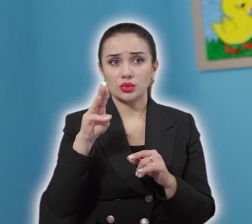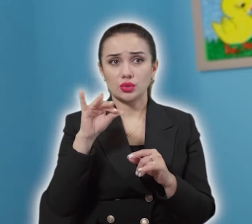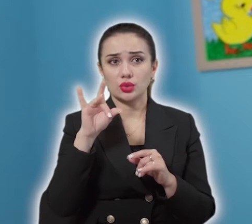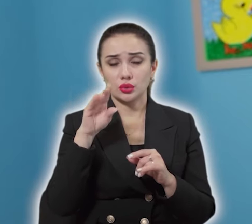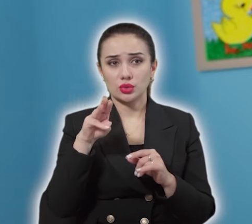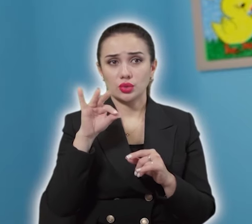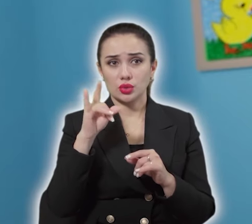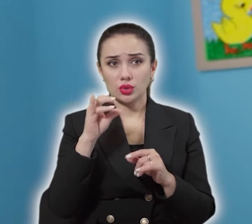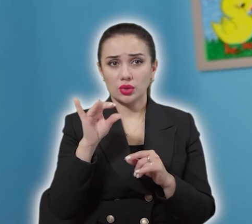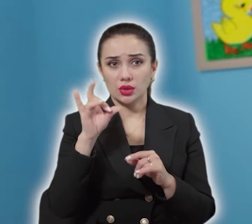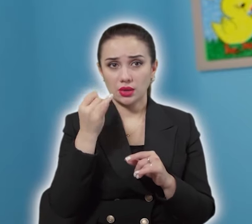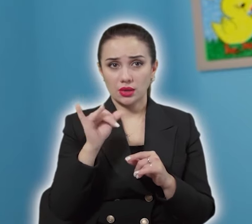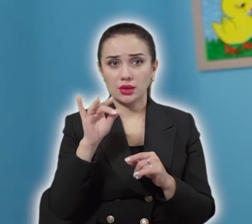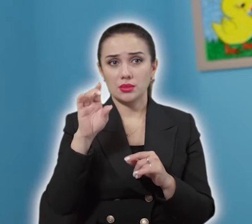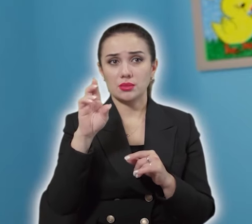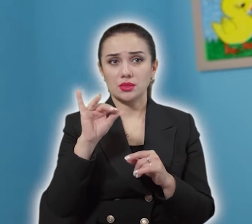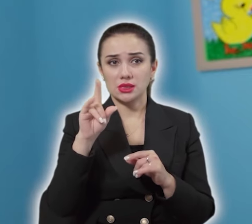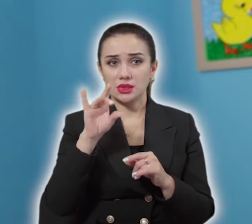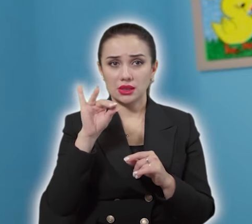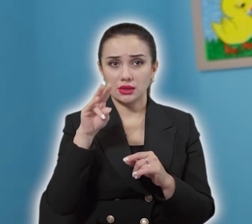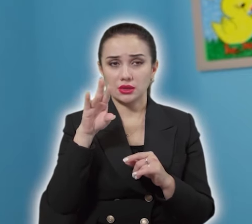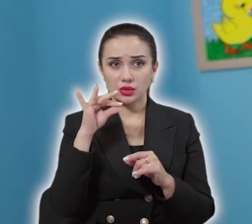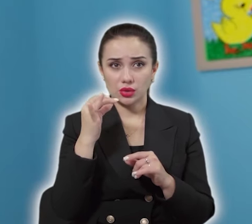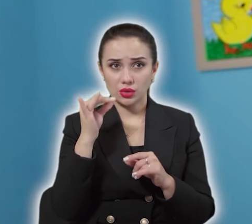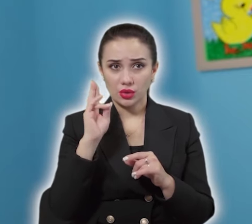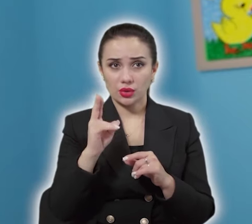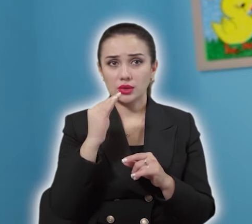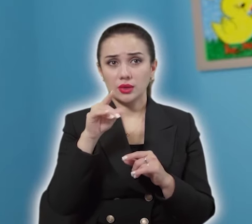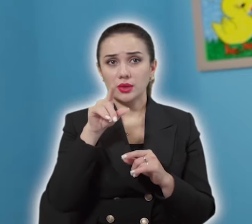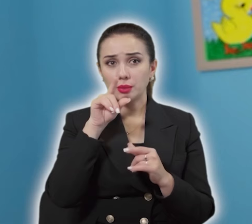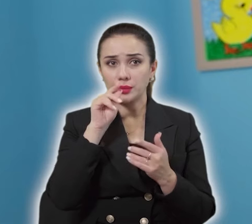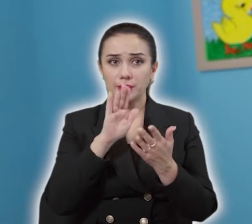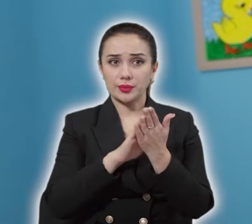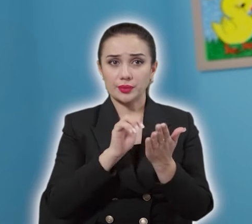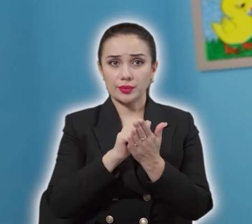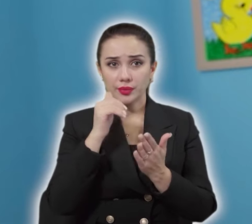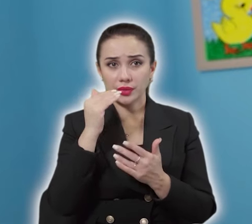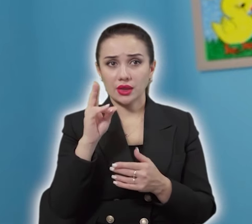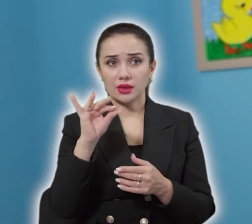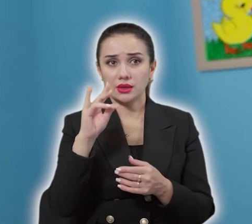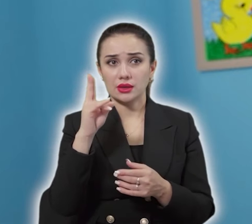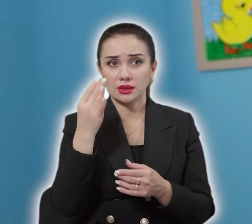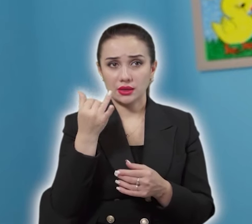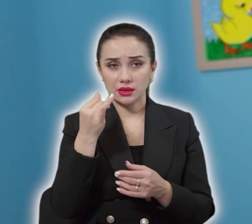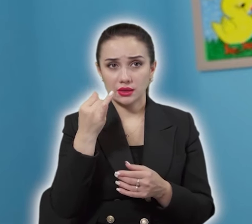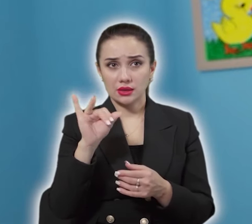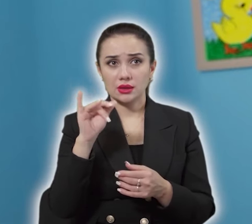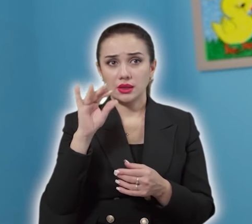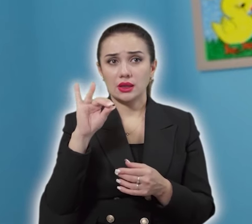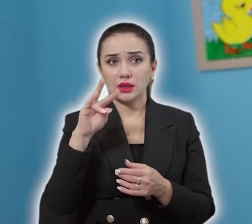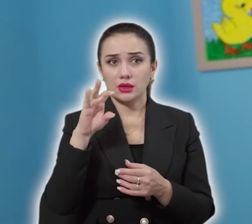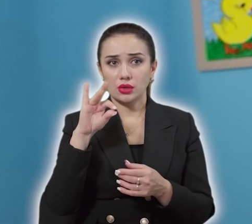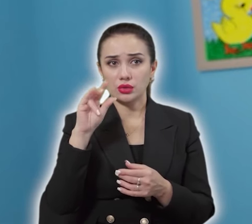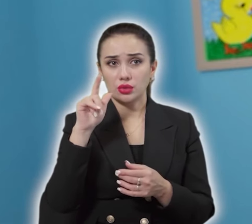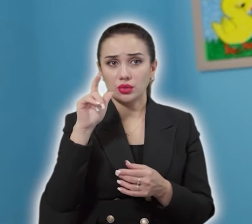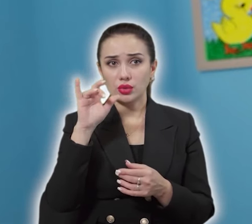turtorg'ay, yo'rg'a tuvaloq, bizg'ildoq, qironqara, tuvaloq, qirg'iy,